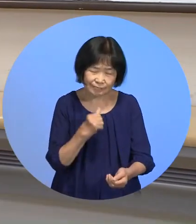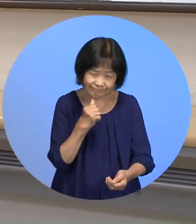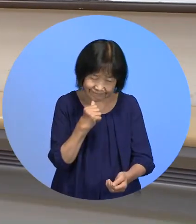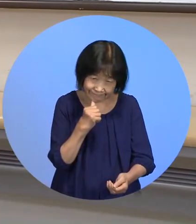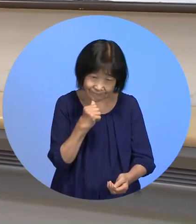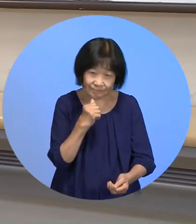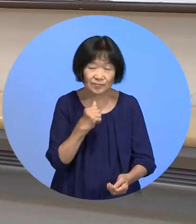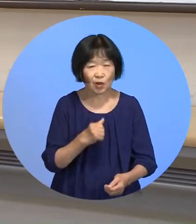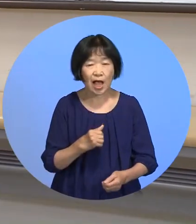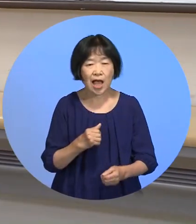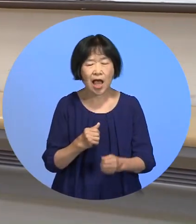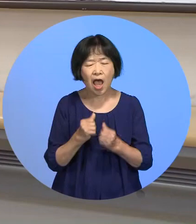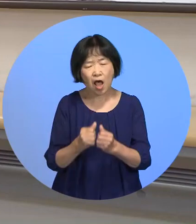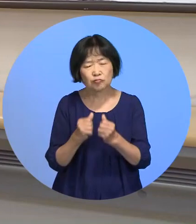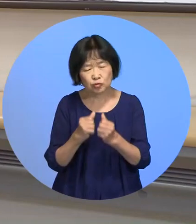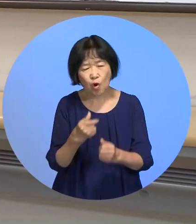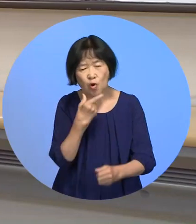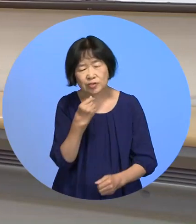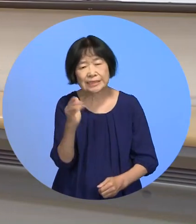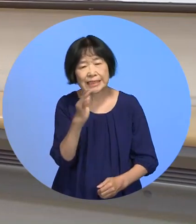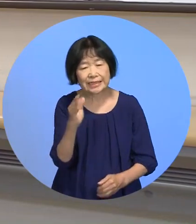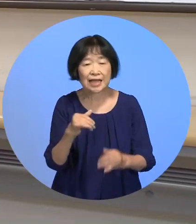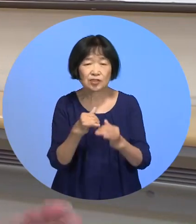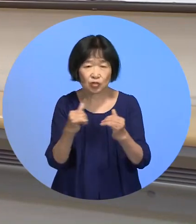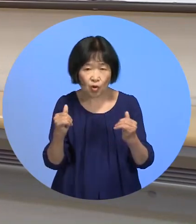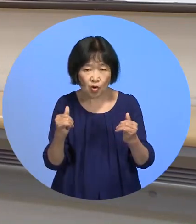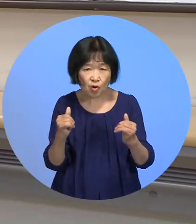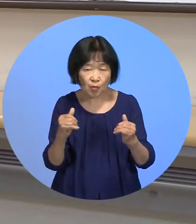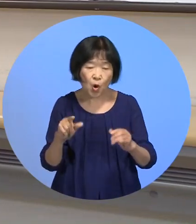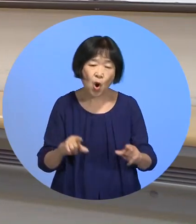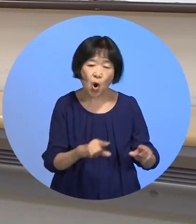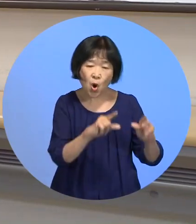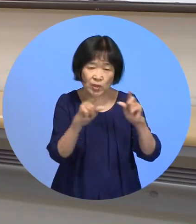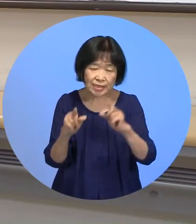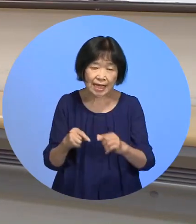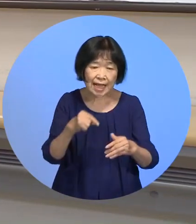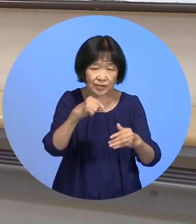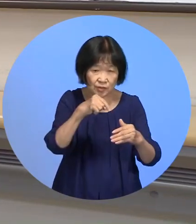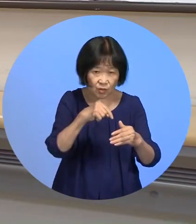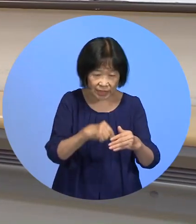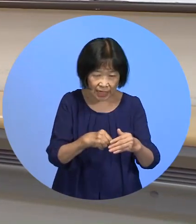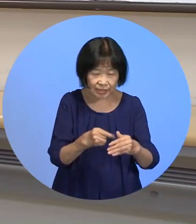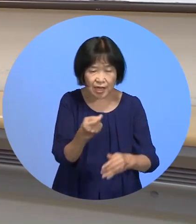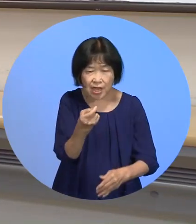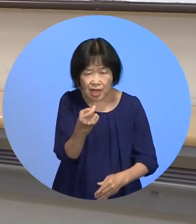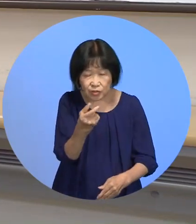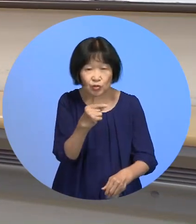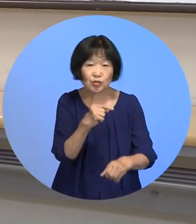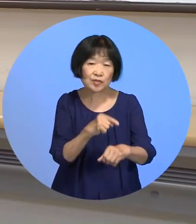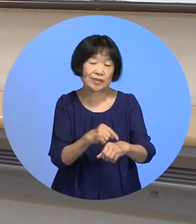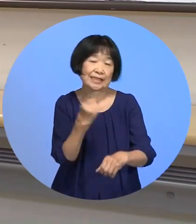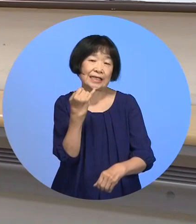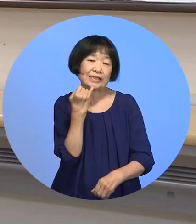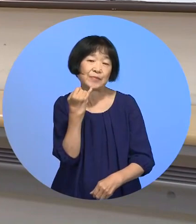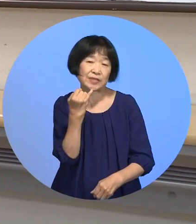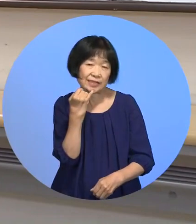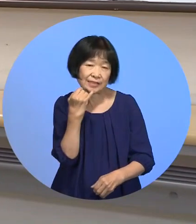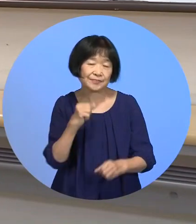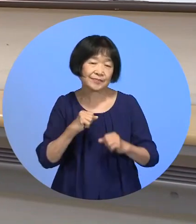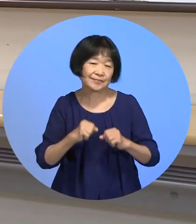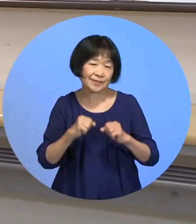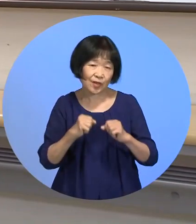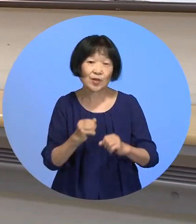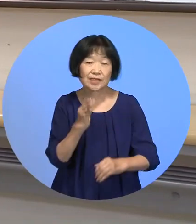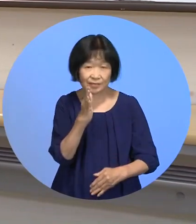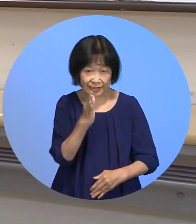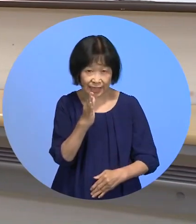か、もう一つ運動好きじゃないなっていう方は生活の中どこかに隙間に入れていただくといいと思うんですね。例えば